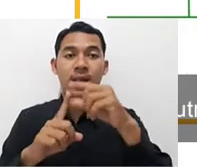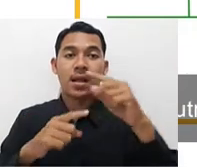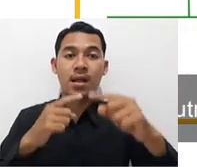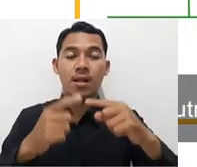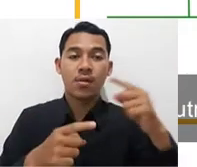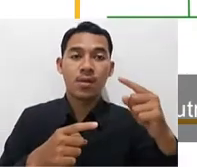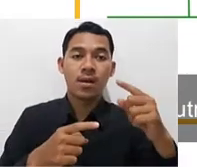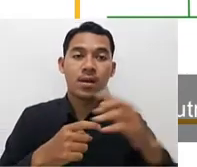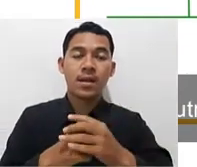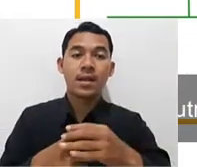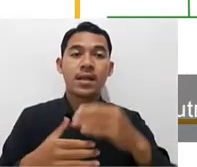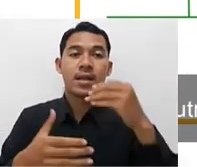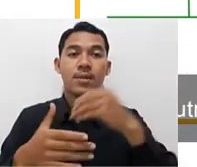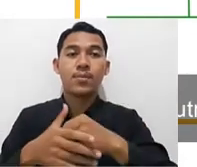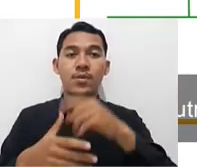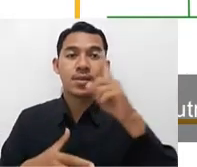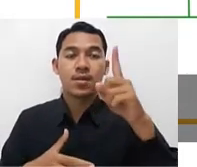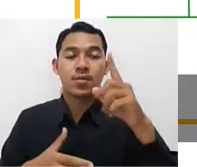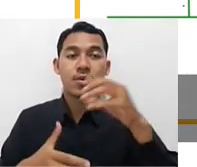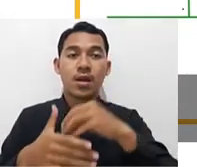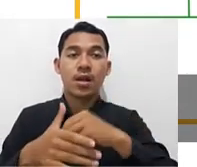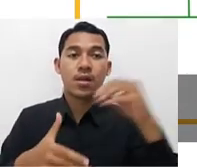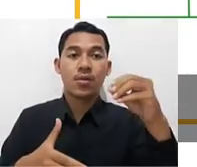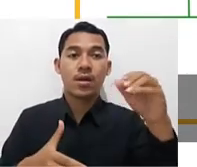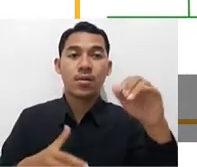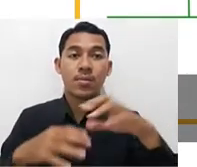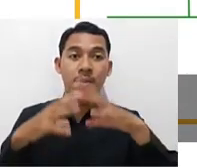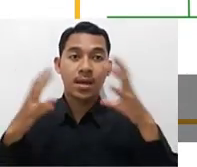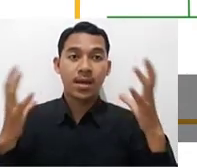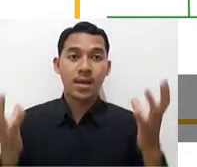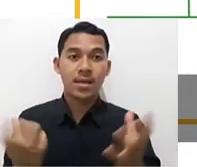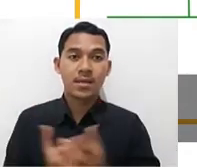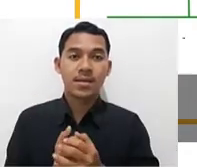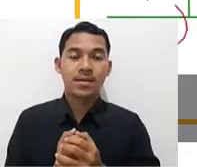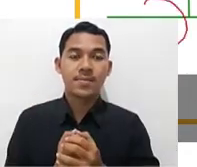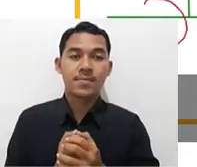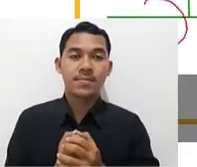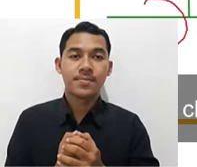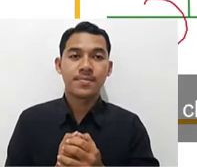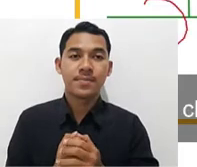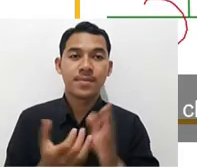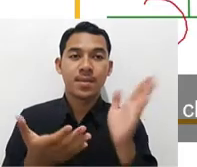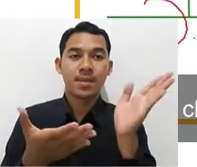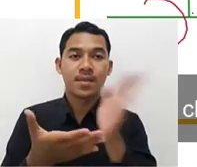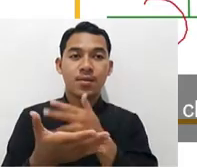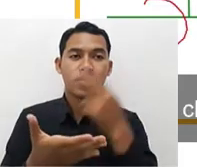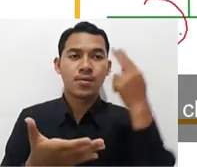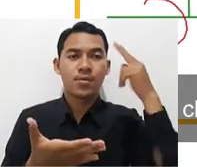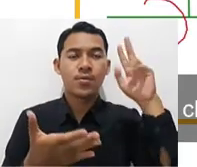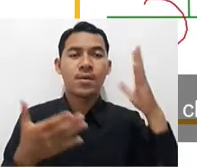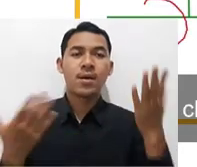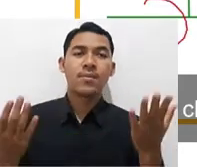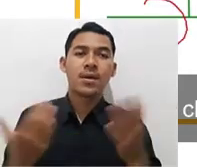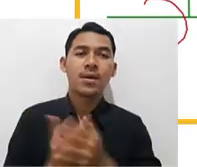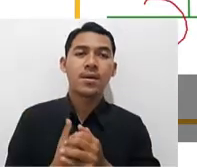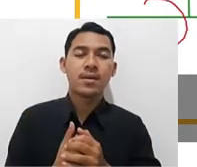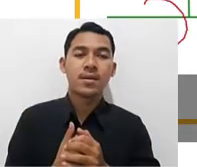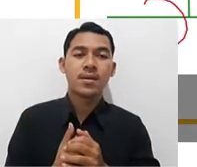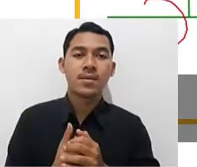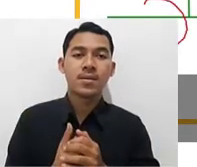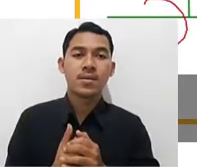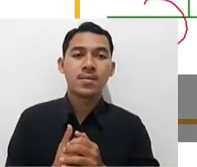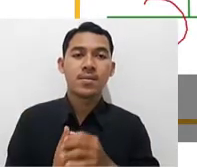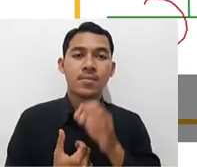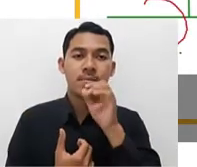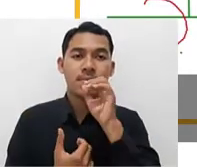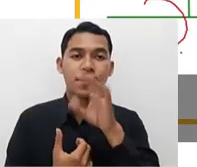dia tunggal, tapi keluarannya dia bisa jamak, kayak gitu ya. Nah, terus clear ini buat apa? Jadi clear itu bisa dipakai buat apa ya bahasa itu ya? Clear itu